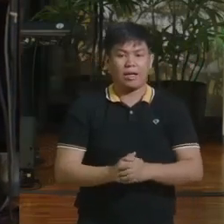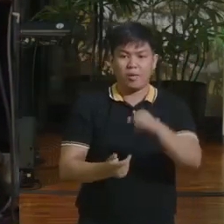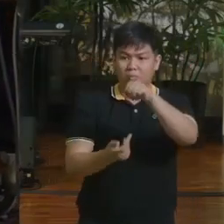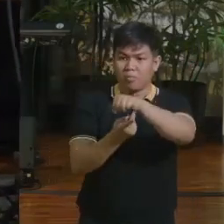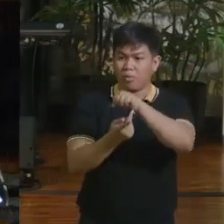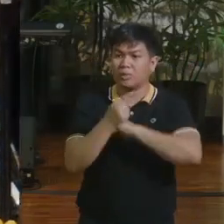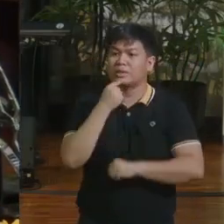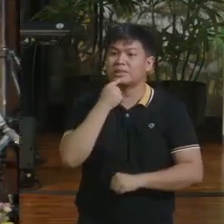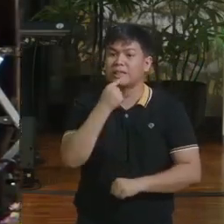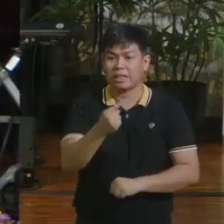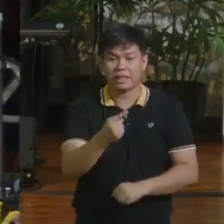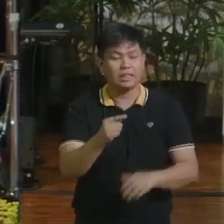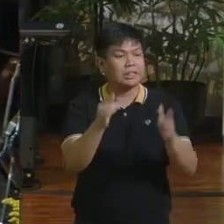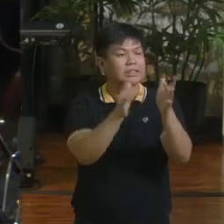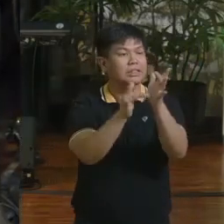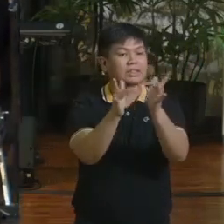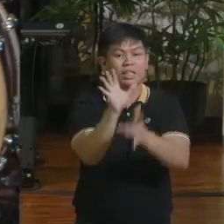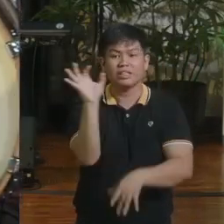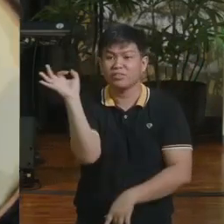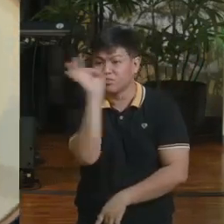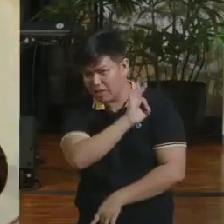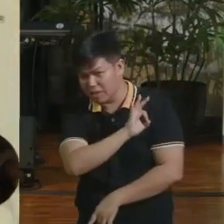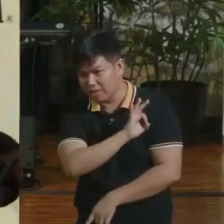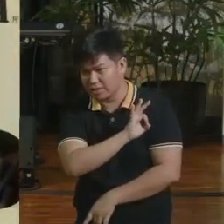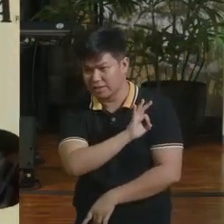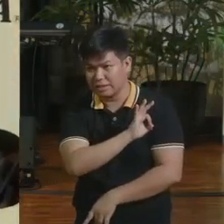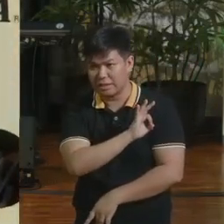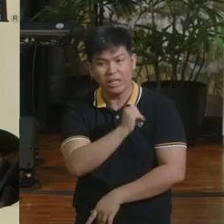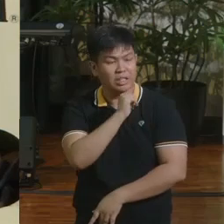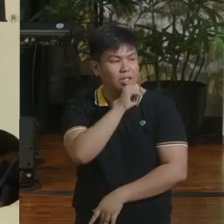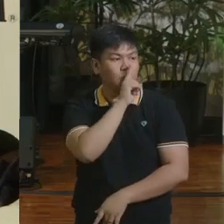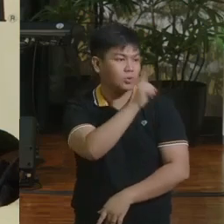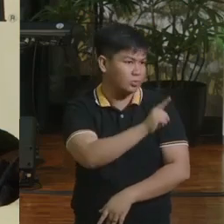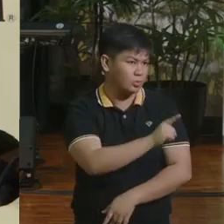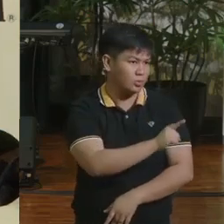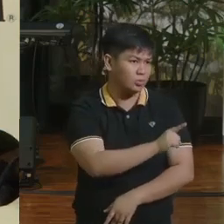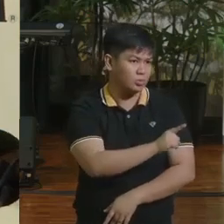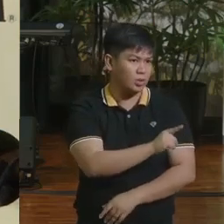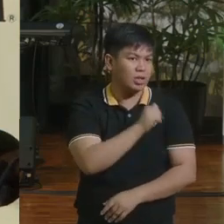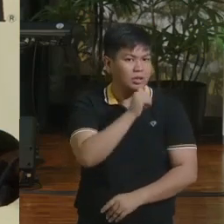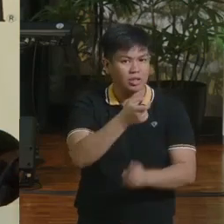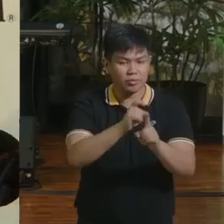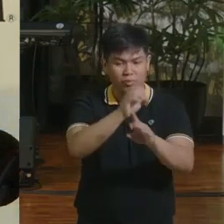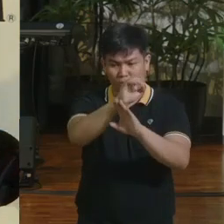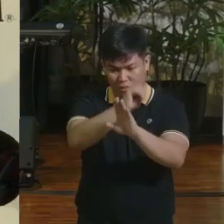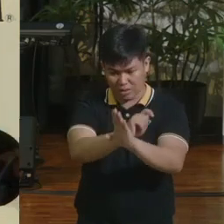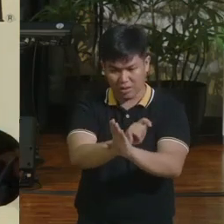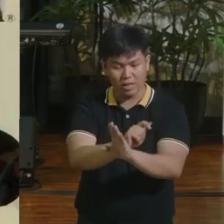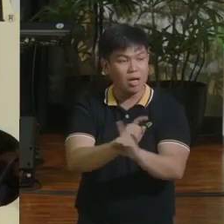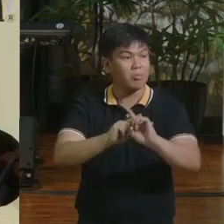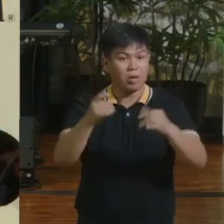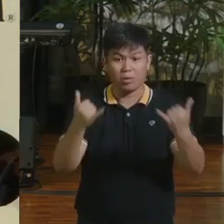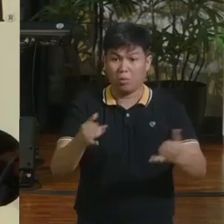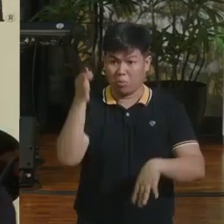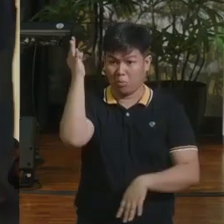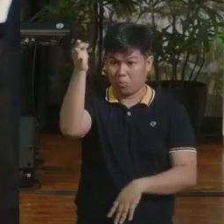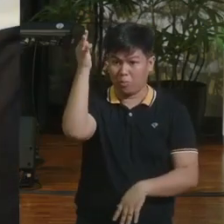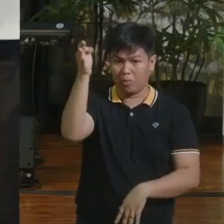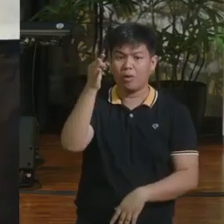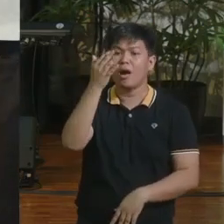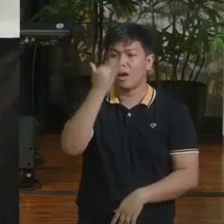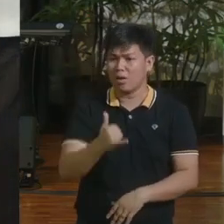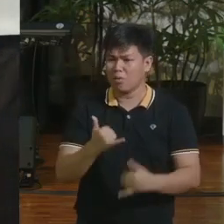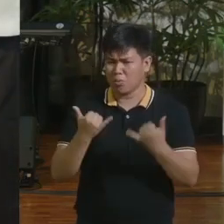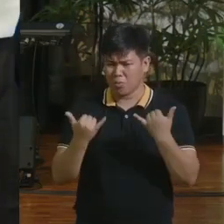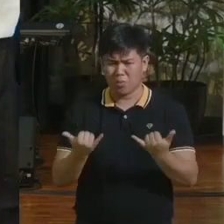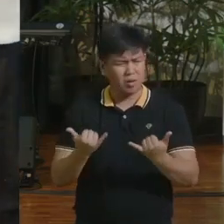Mesias. At kanyang pinatunayan magmula sa Old Testament Scriptures. Alam niyo kung bakit napatunayan niya